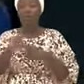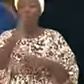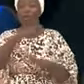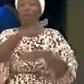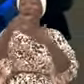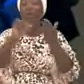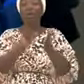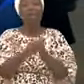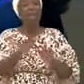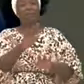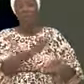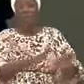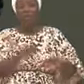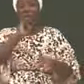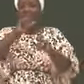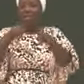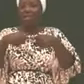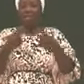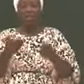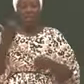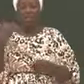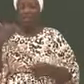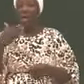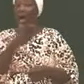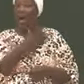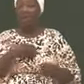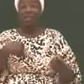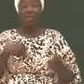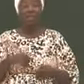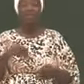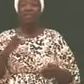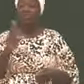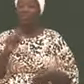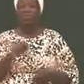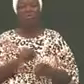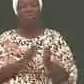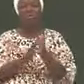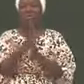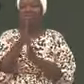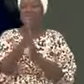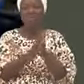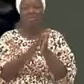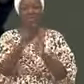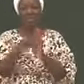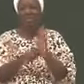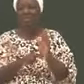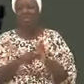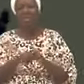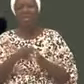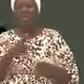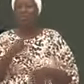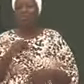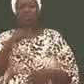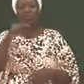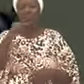cette passion et partir et après 2 l il n'y a pas de vie